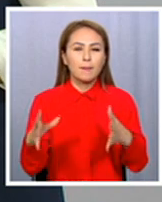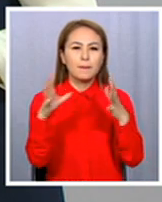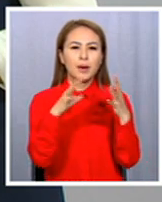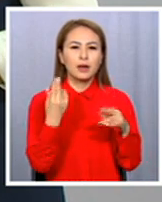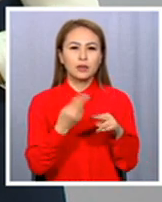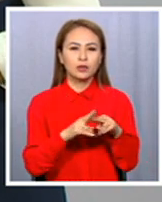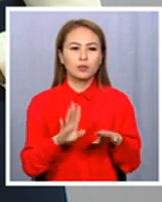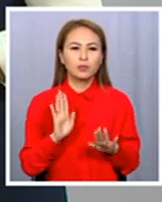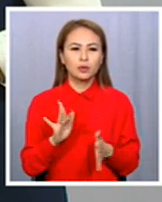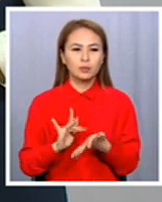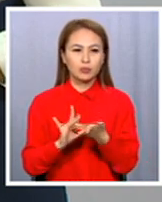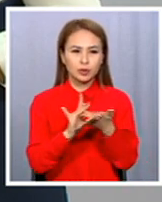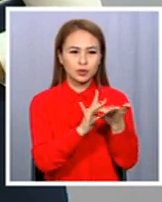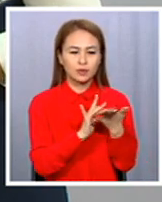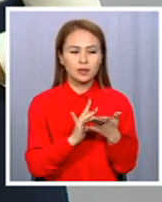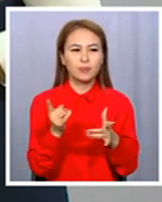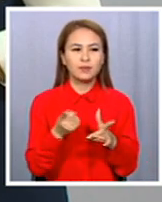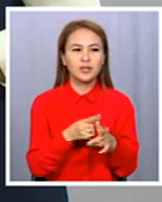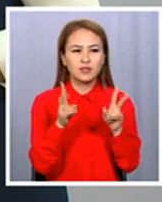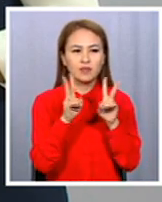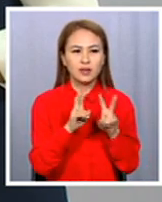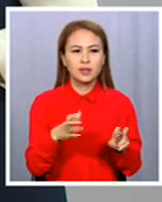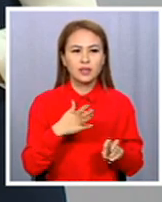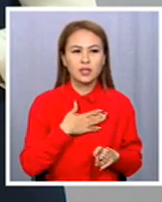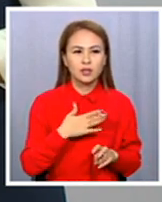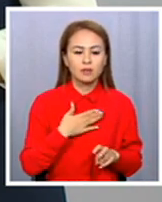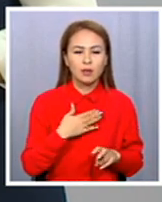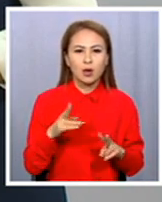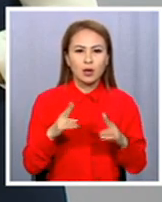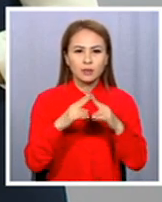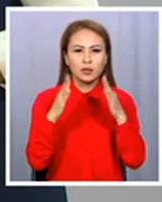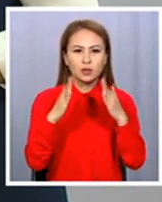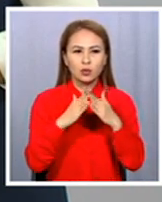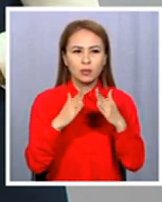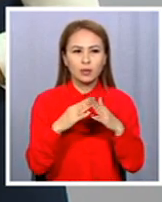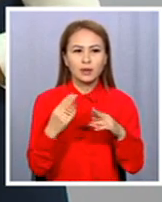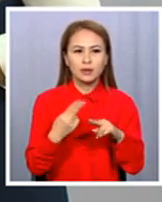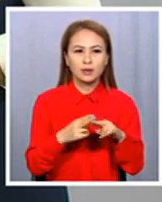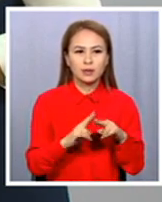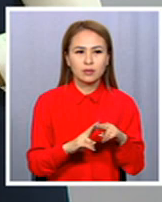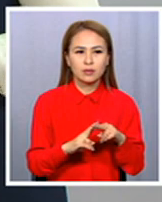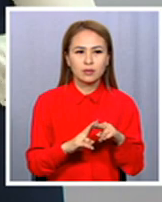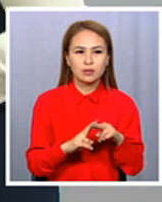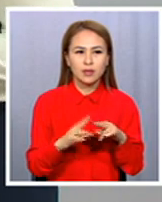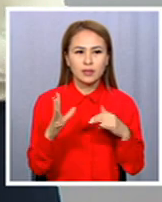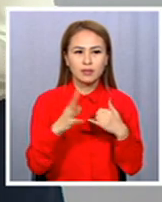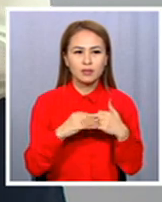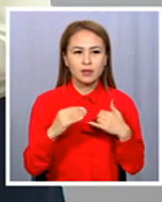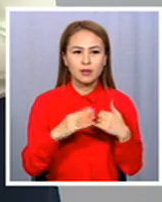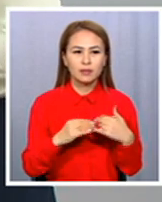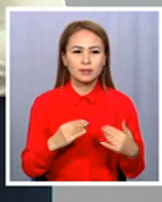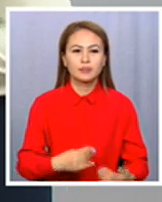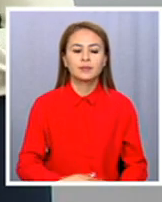совершим путешествие, называется нашим космическим домом. Это планета Земля.